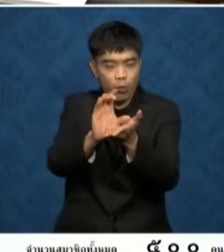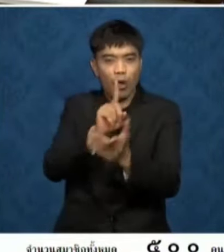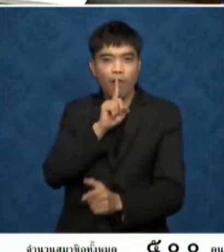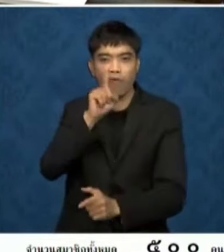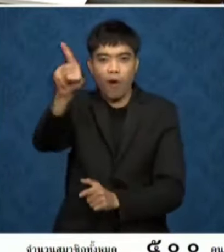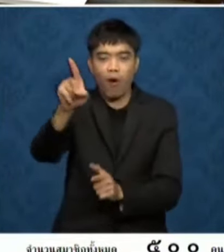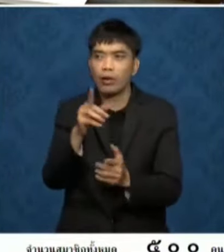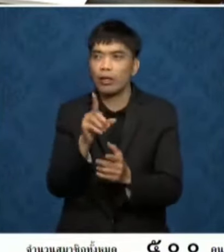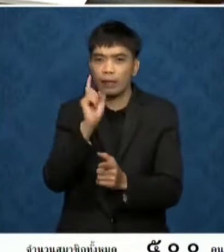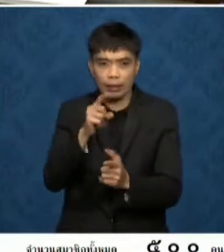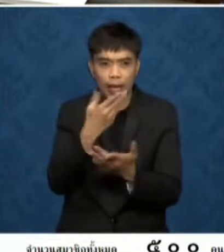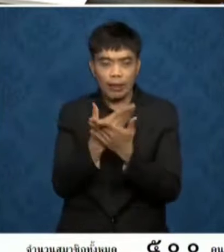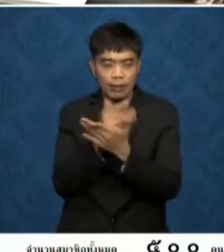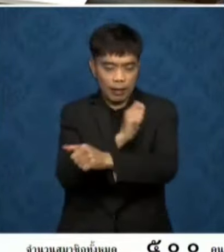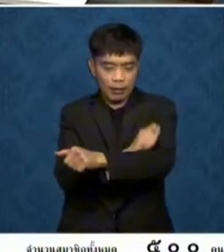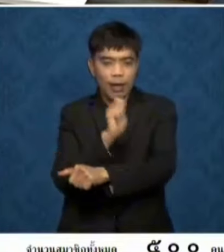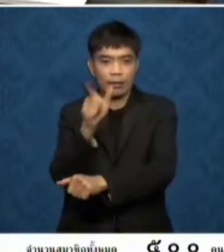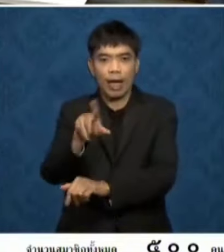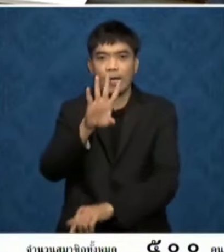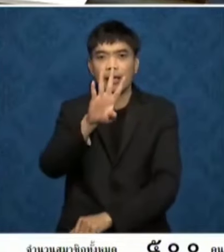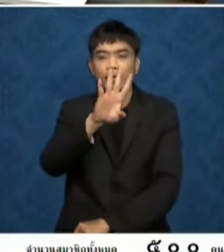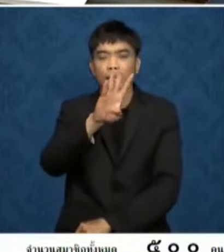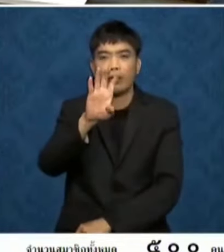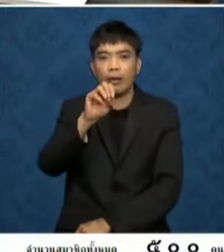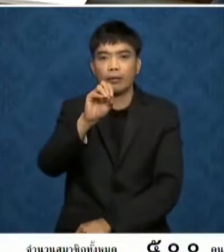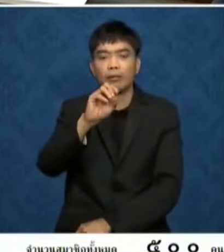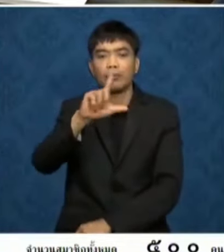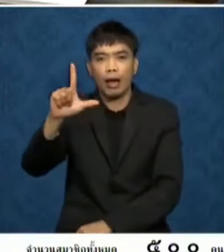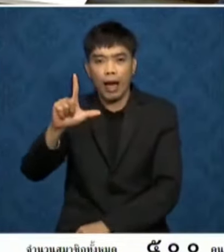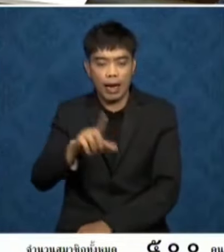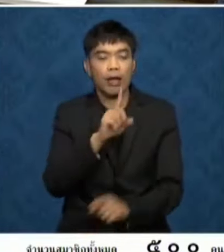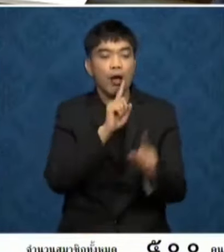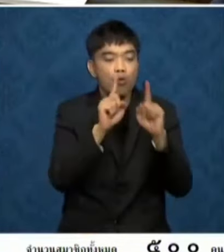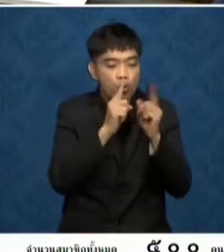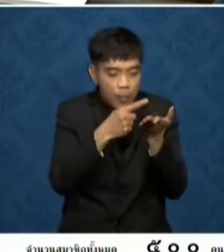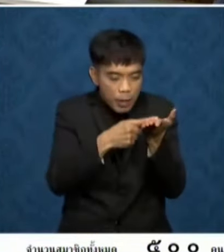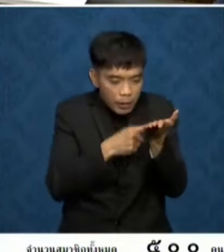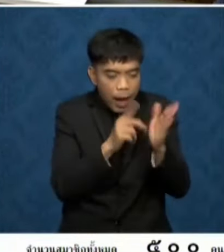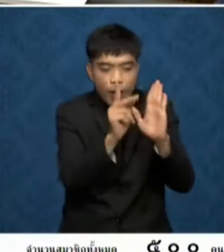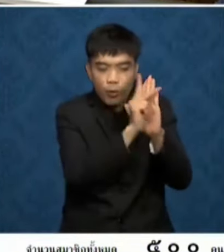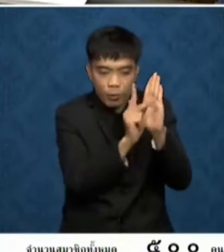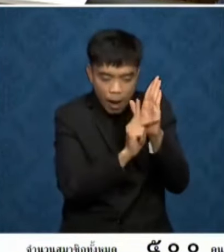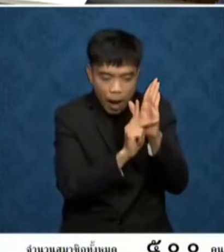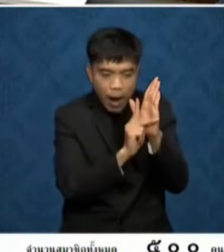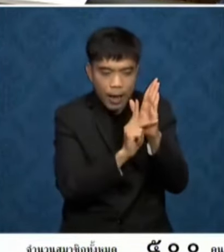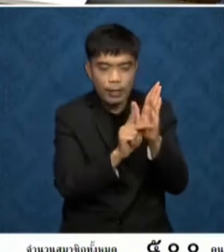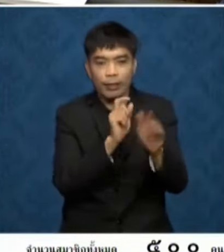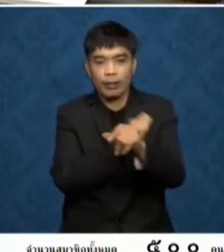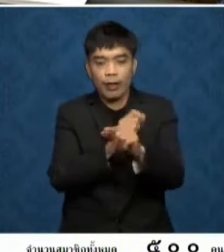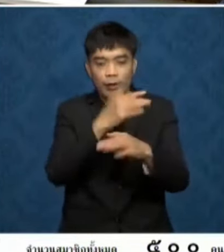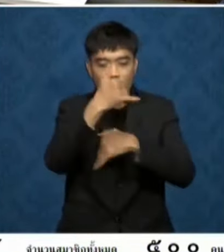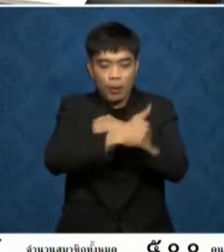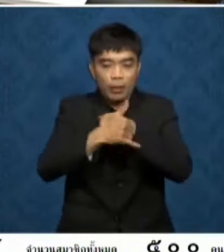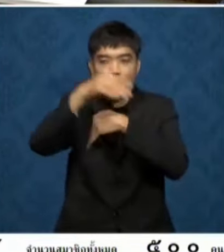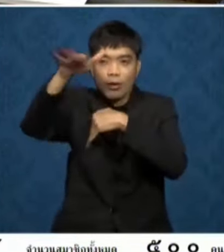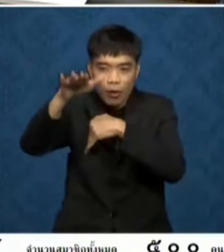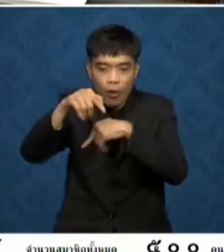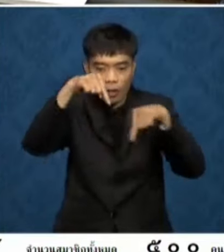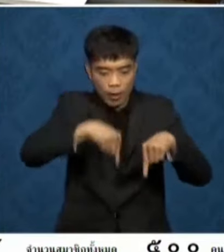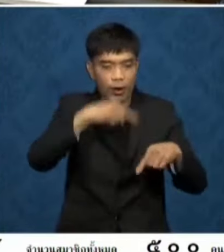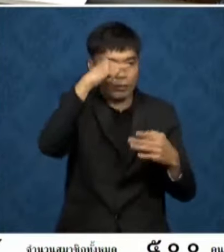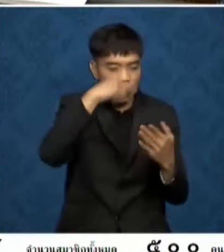ไว้อยู่ที่450ล้านบาทในการที่จะจ้างที่ปรึกษาทางกฎหมายทั้งในประเทศและต่างประเทศ